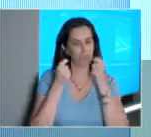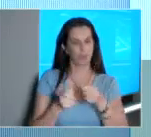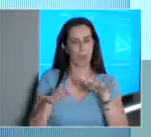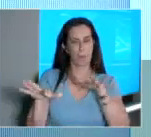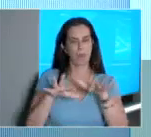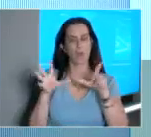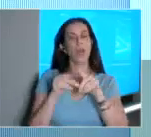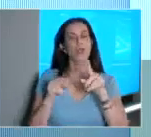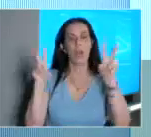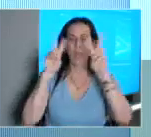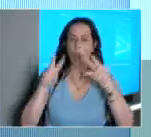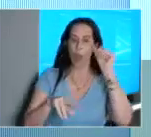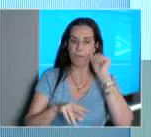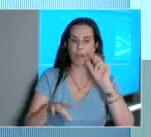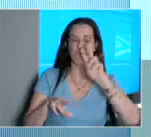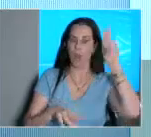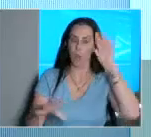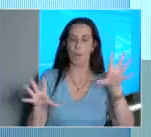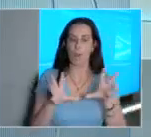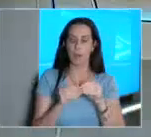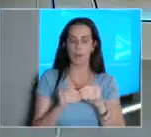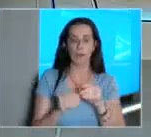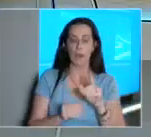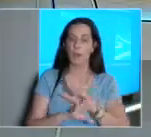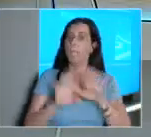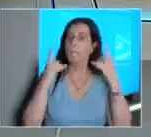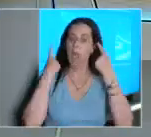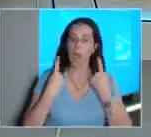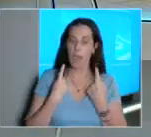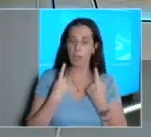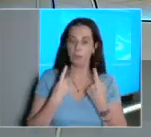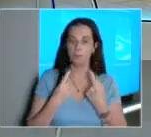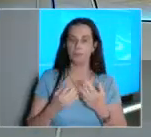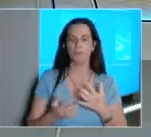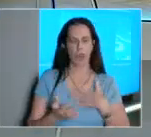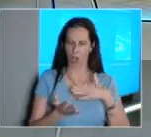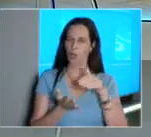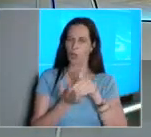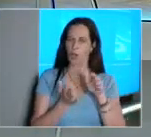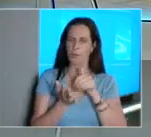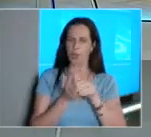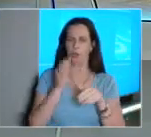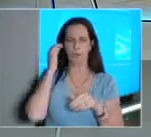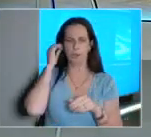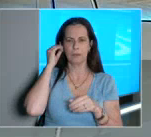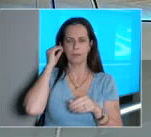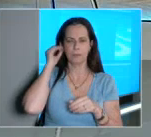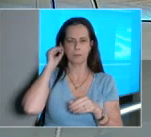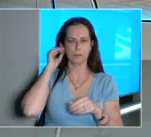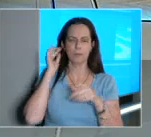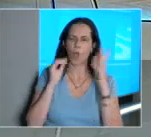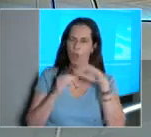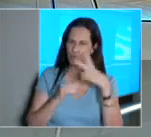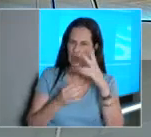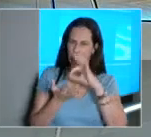עם הליכוד וכחול לבן, בלי החרדים. אנחנו ממשיכים עם שתי כתבות שלטעמנו